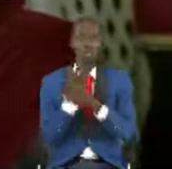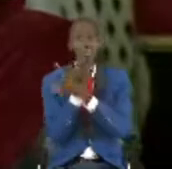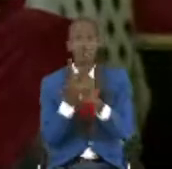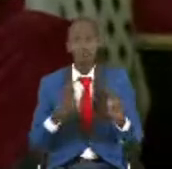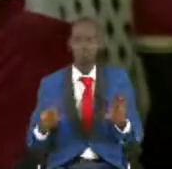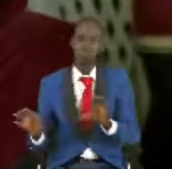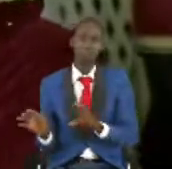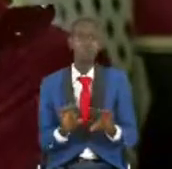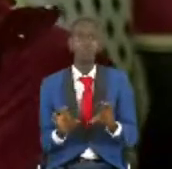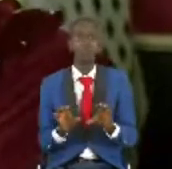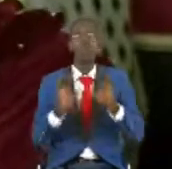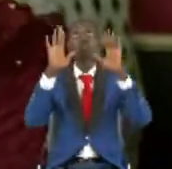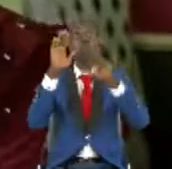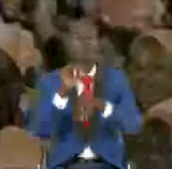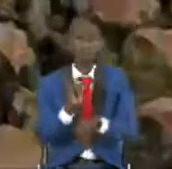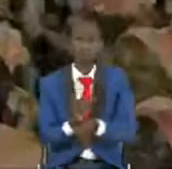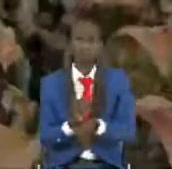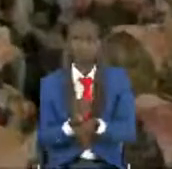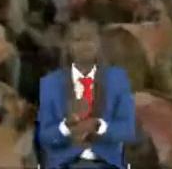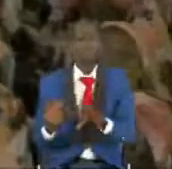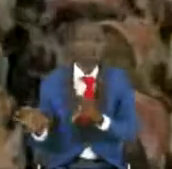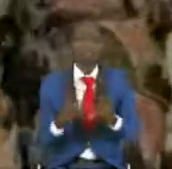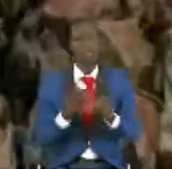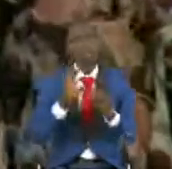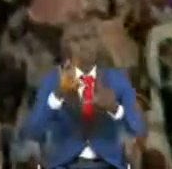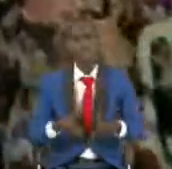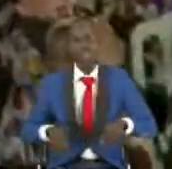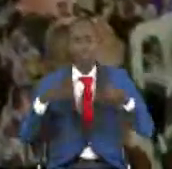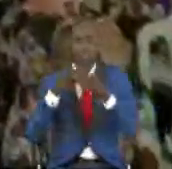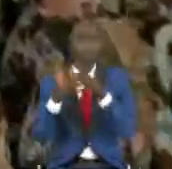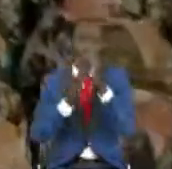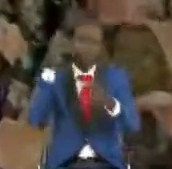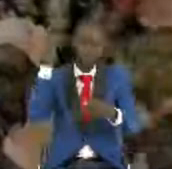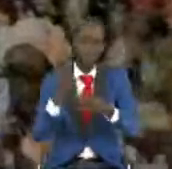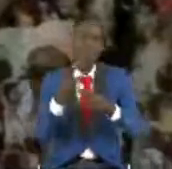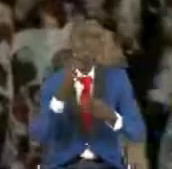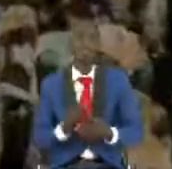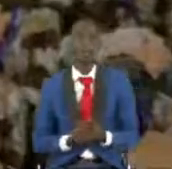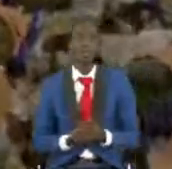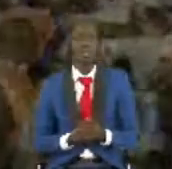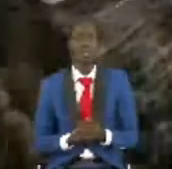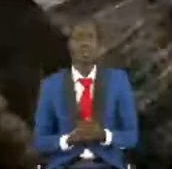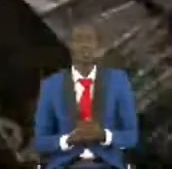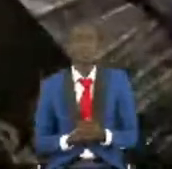accomplie. Miracle accompli. Dans ta vie, au nom de Jésus.